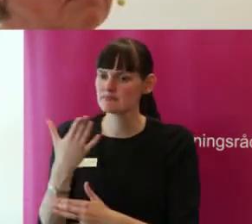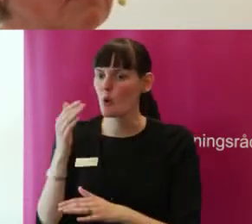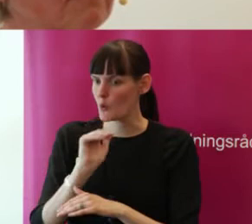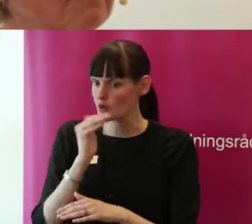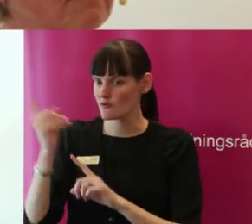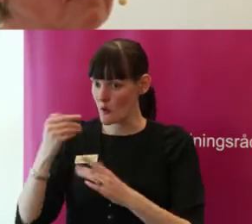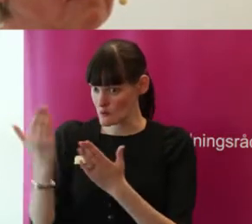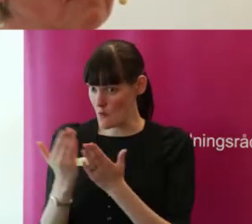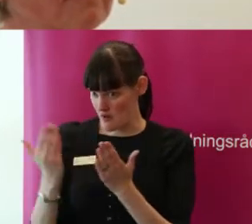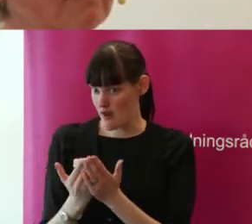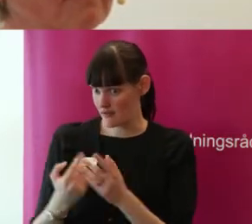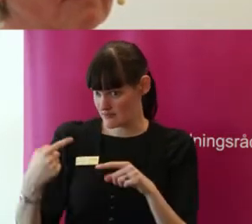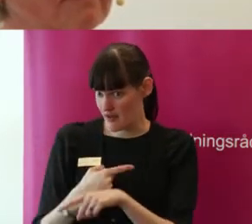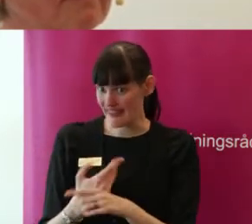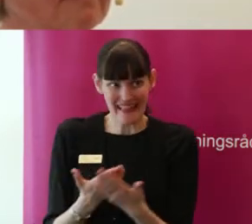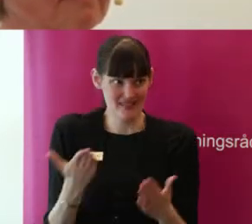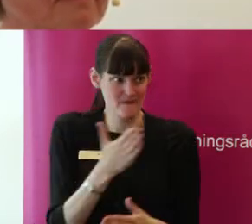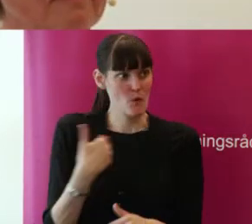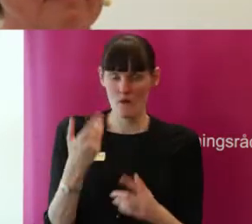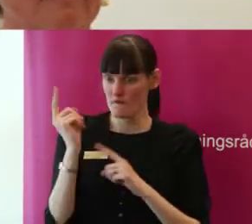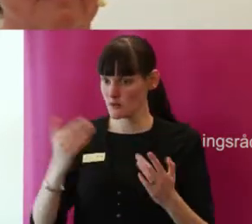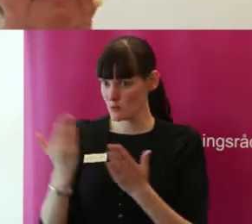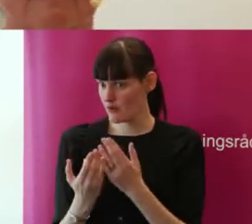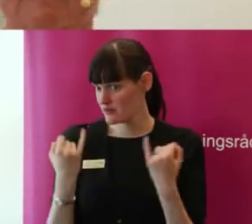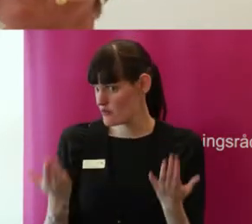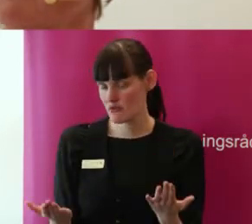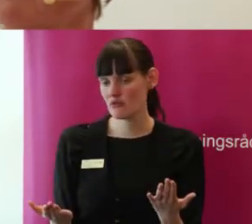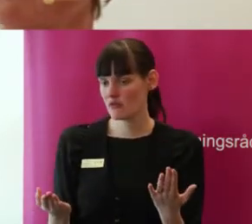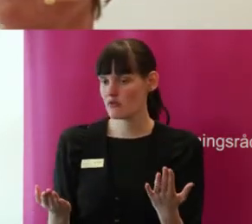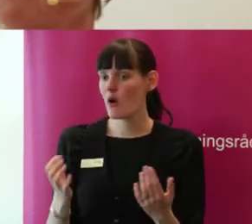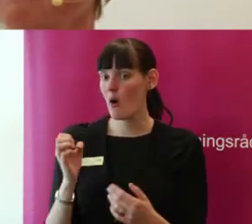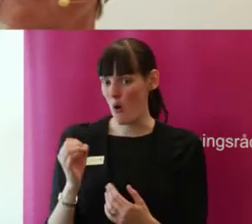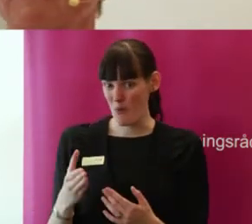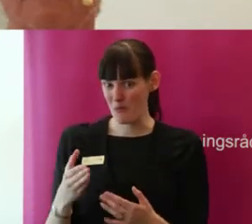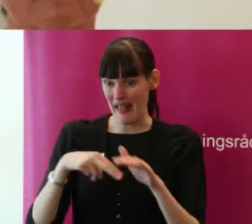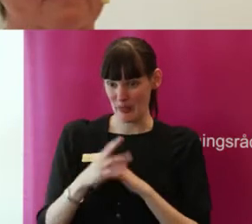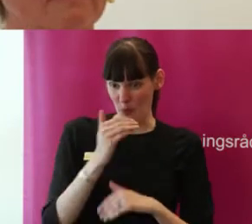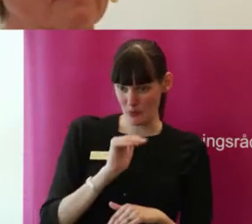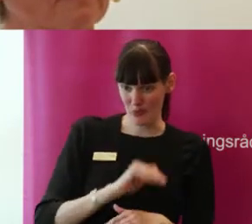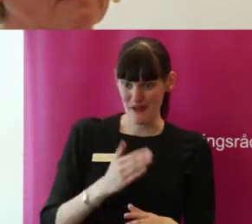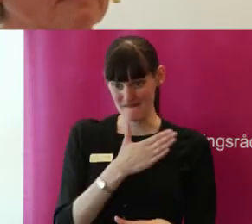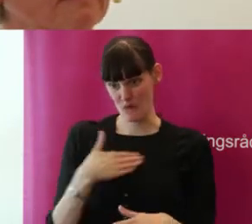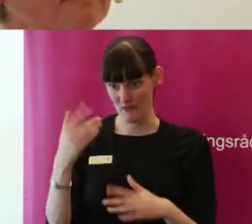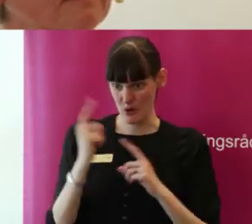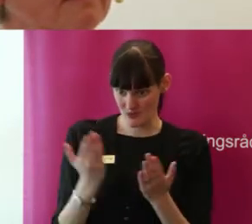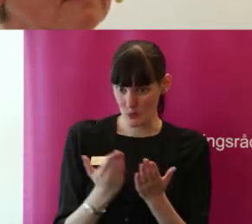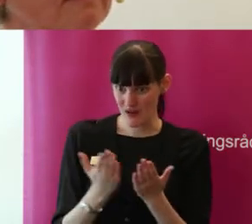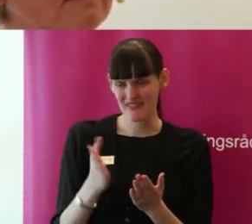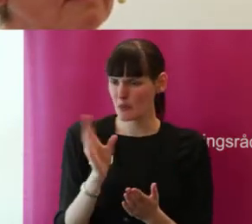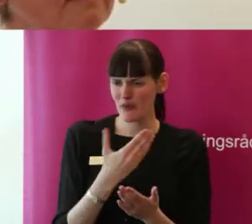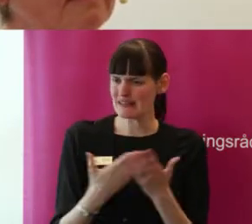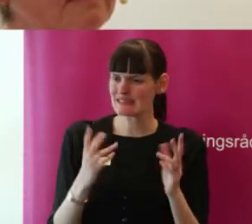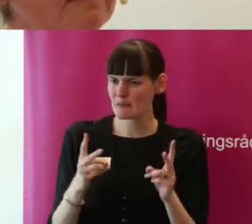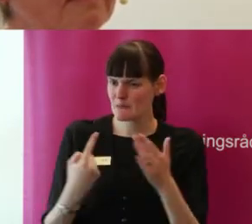den folkhögskolan som vi bedriver nu. Därför att annars urholkar vi möjligheterna för att få de här nya chanserna för de